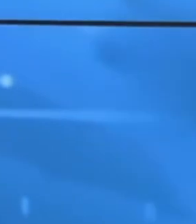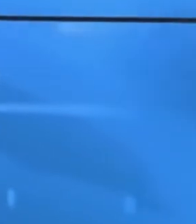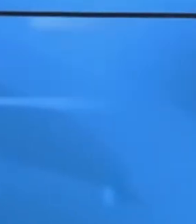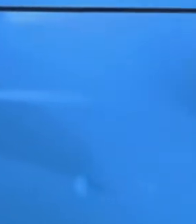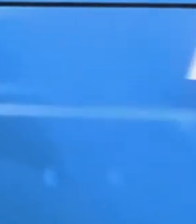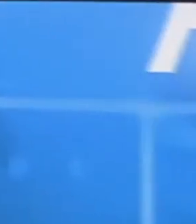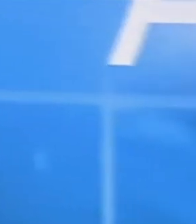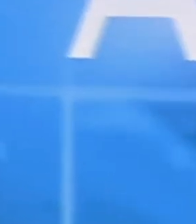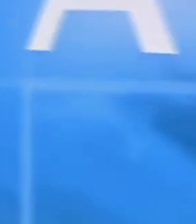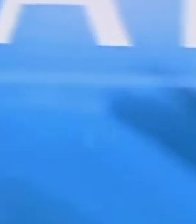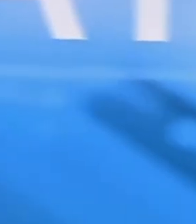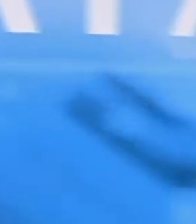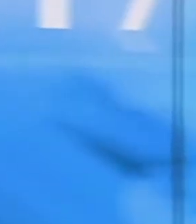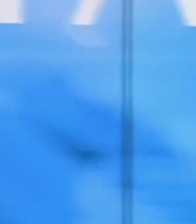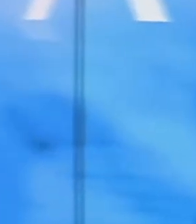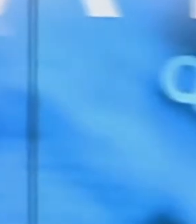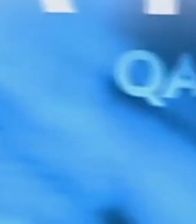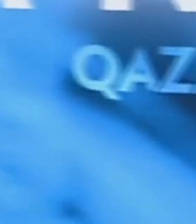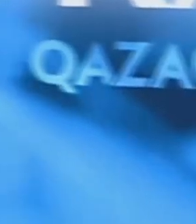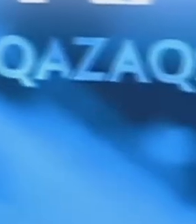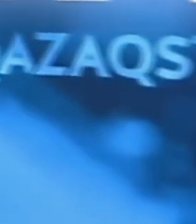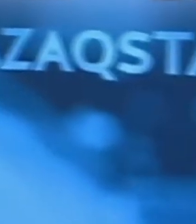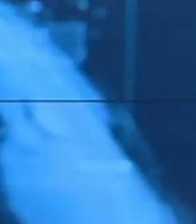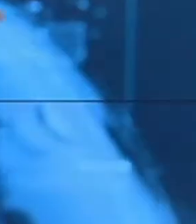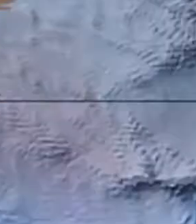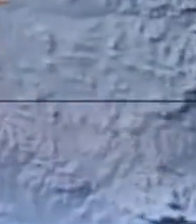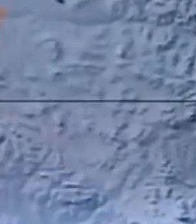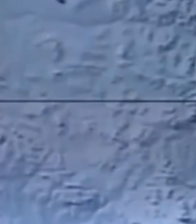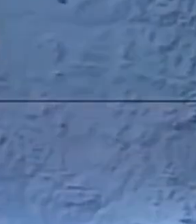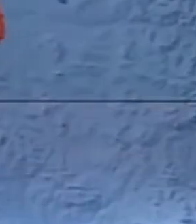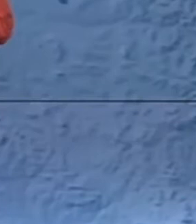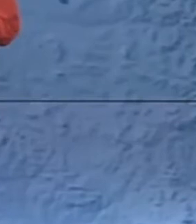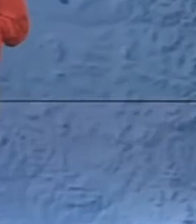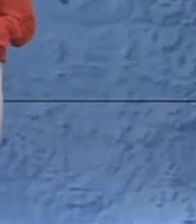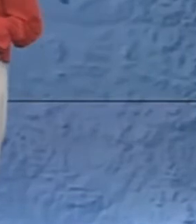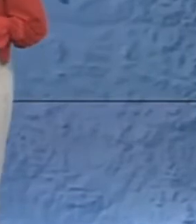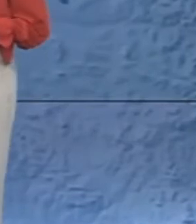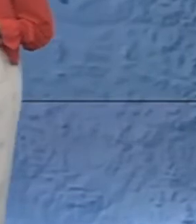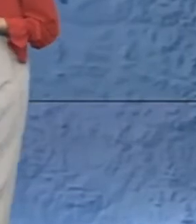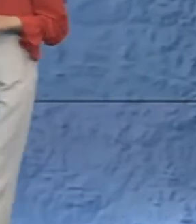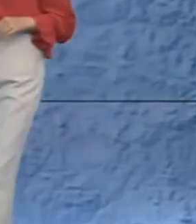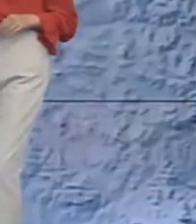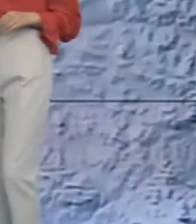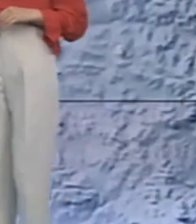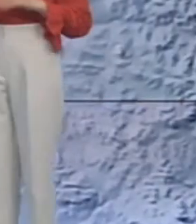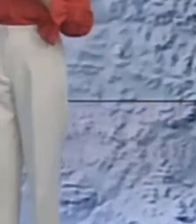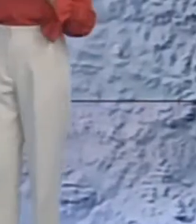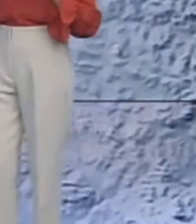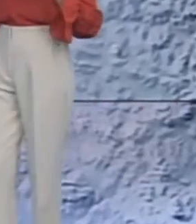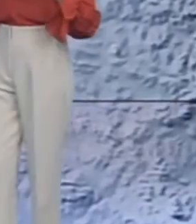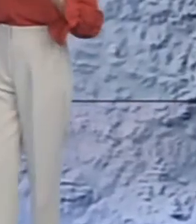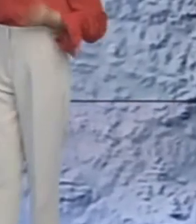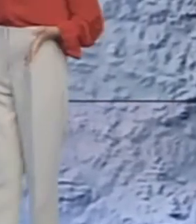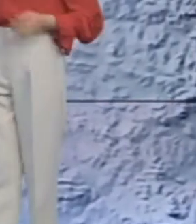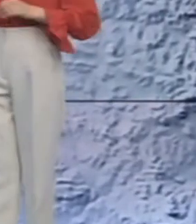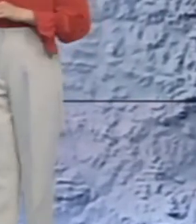Армысыздар, 6 мамыр бейсенбіге арналған ауа райы болжаммен таныс болыңыздар. Солтүстіктің басым бөлігінде күн ашық. Петропавлда ауа температурасы күндіз